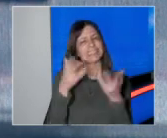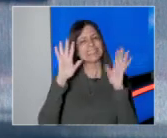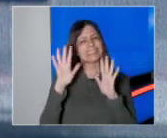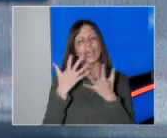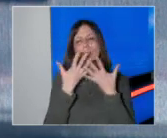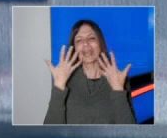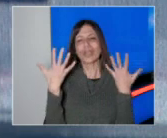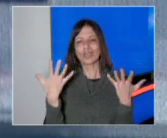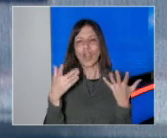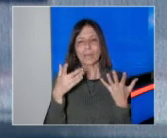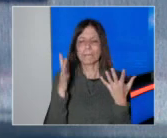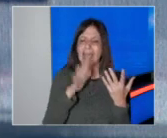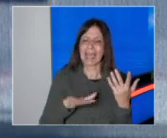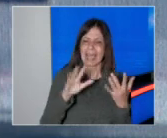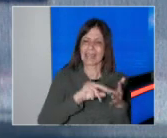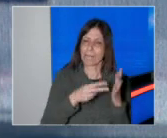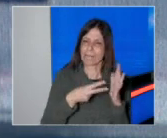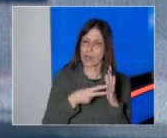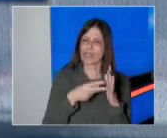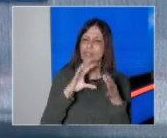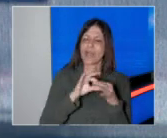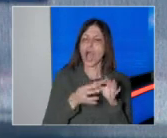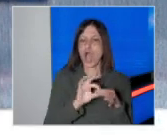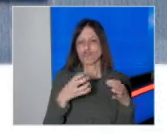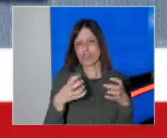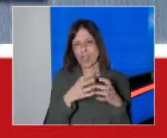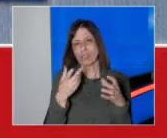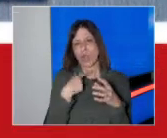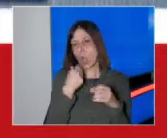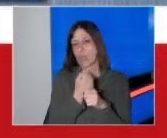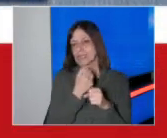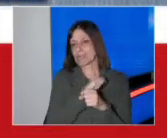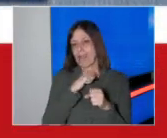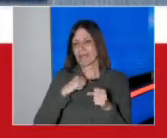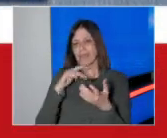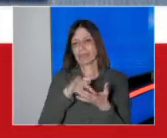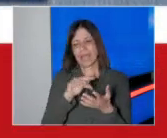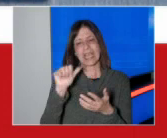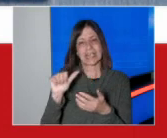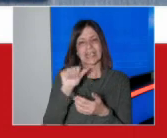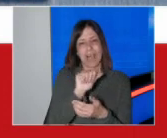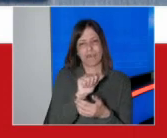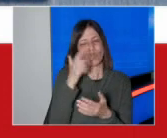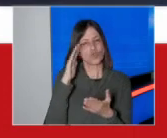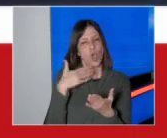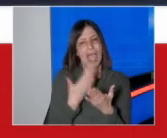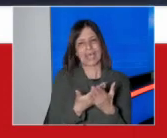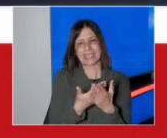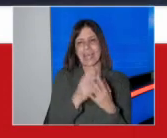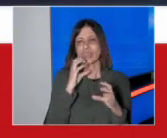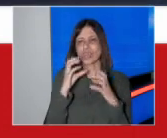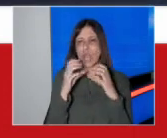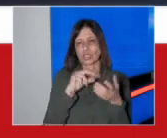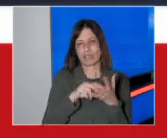הסרטונים הגדולים במערכת הפוליטית וברשתות, ואנחנו לא עושים את זה לבד. נמצא איתנו איציק אלרוב, יועץ תקשורת ואסטרטגיה. שלום,